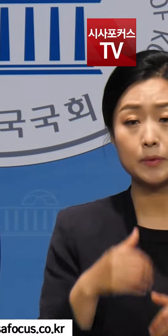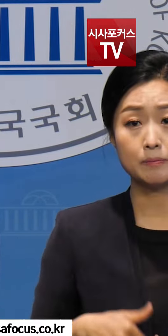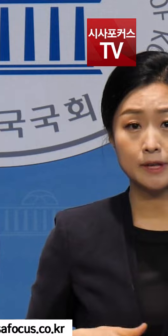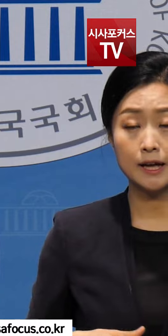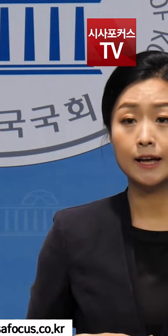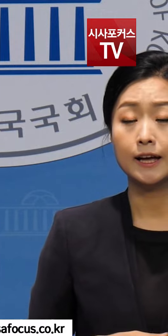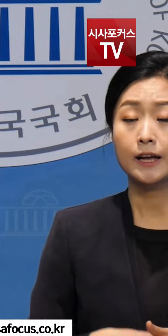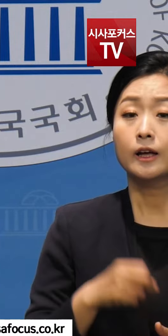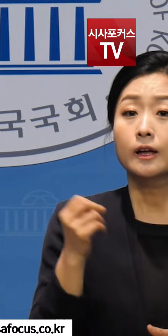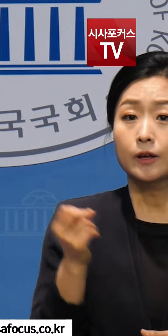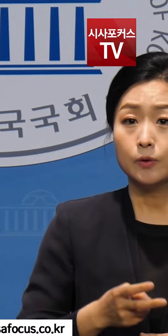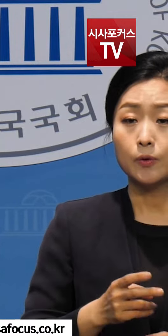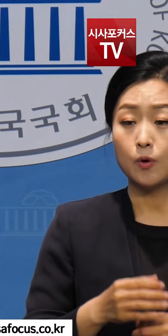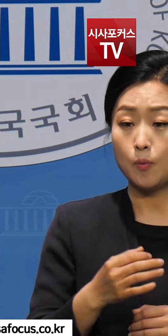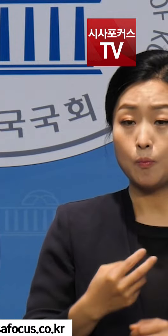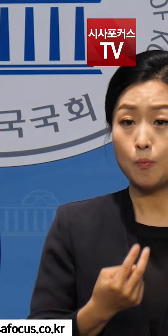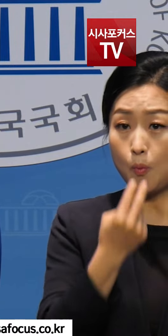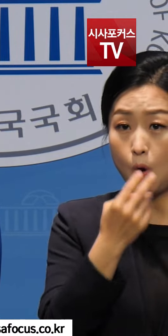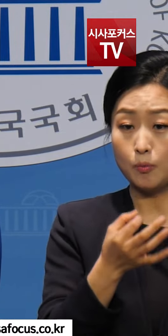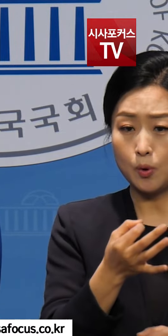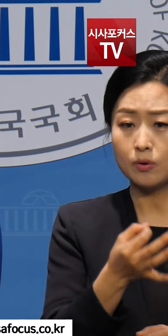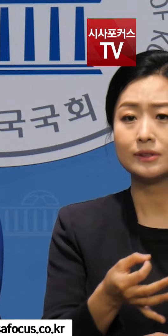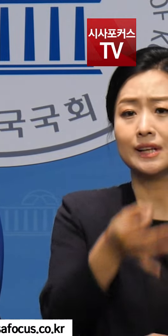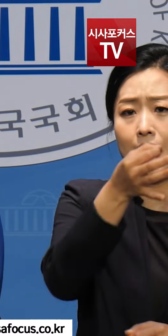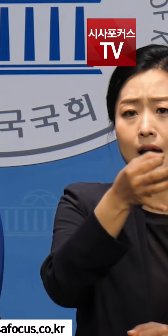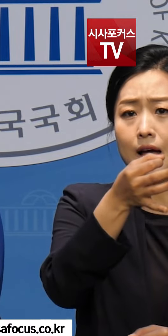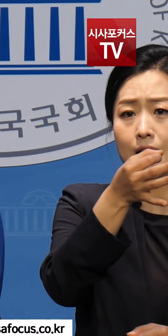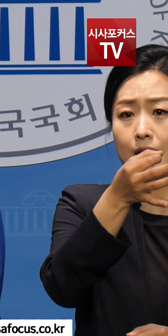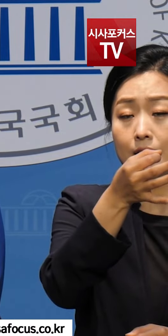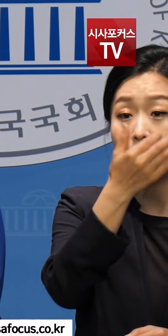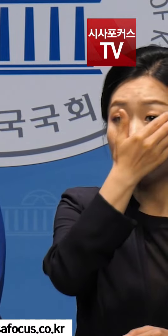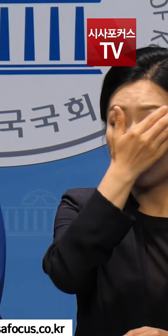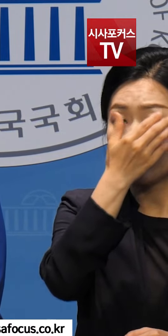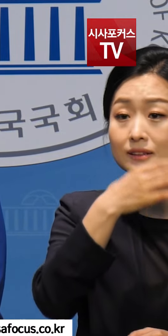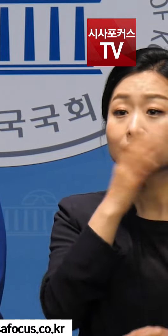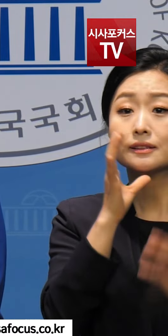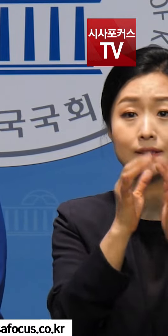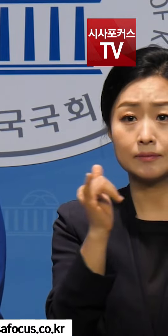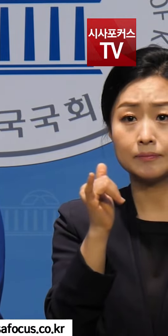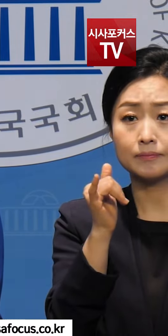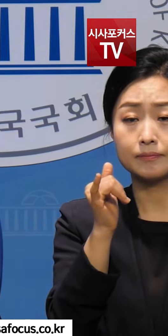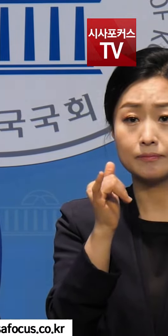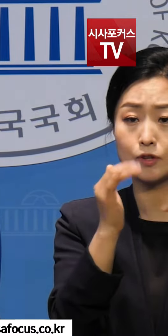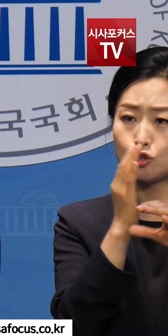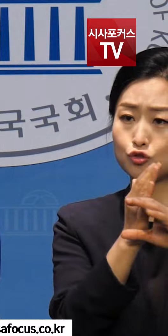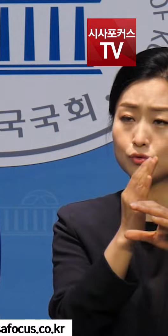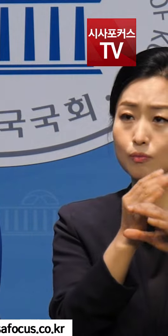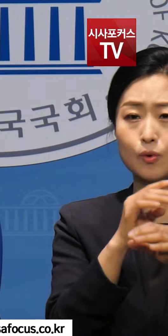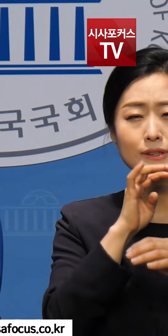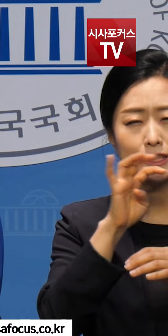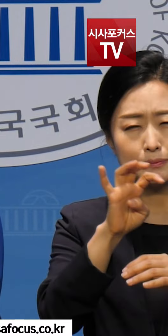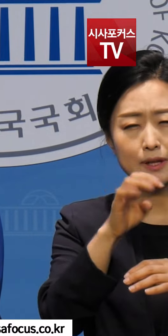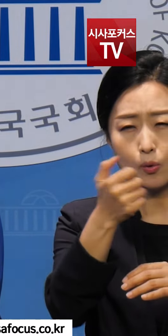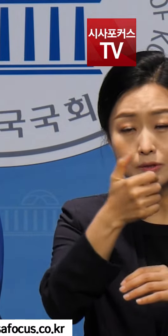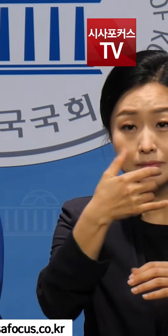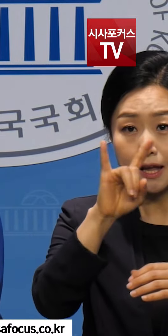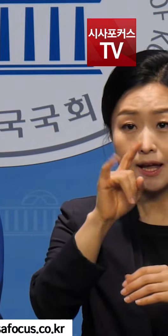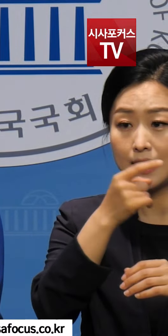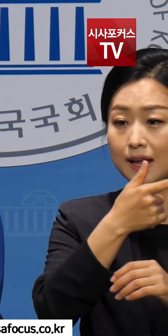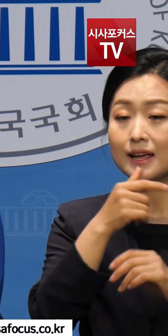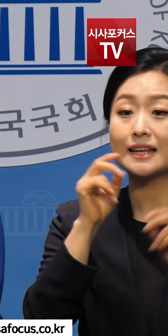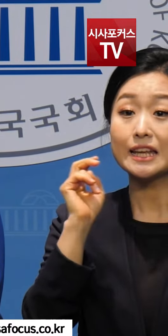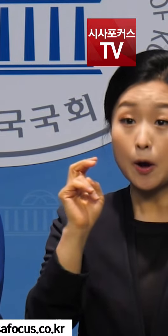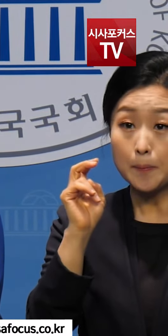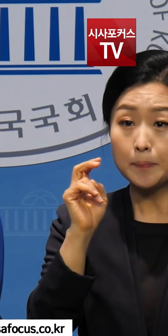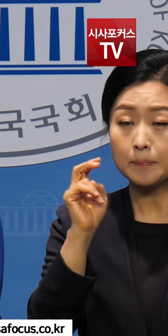합니다뿐만 아니라 보험료가 가파르게 오르는 중장년 세대는 기업들의 보험료 부담이 커지기 때문에